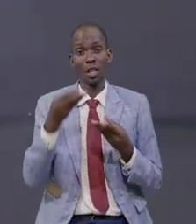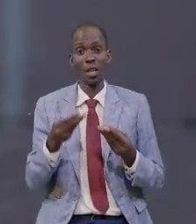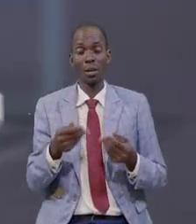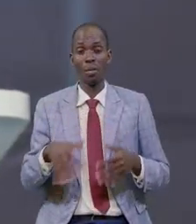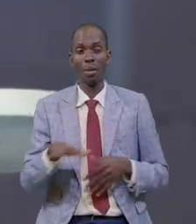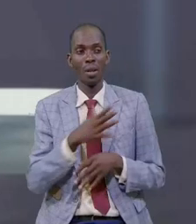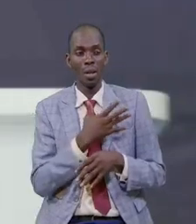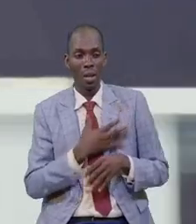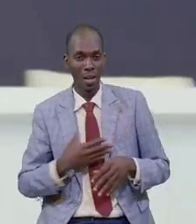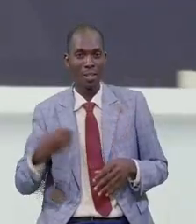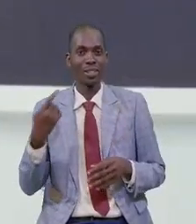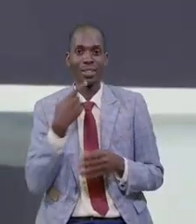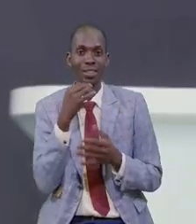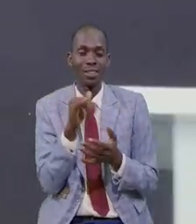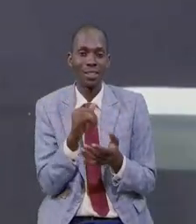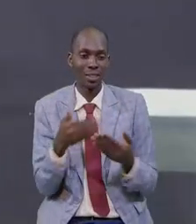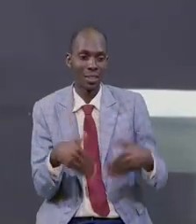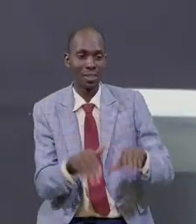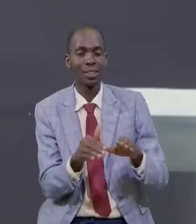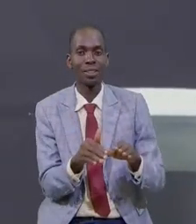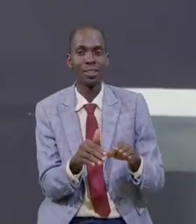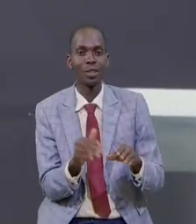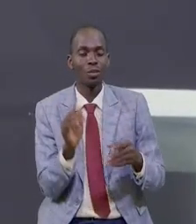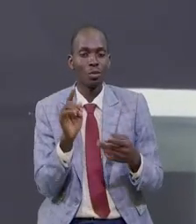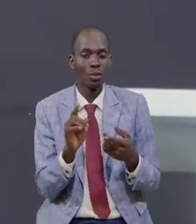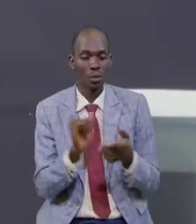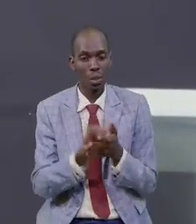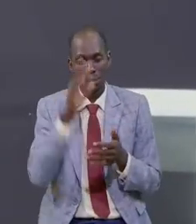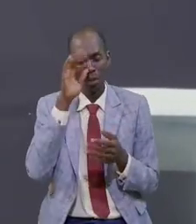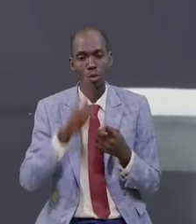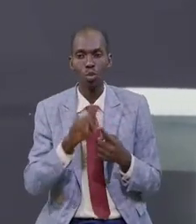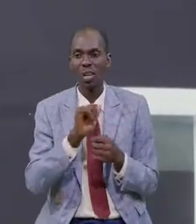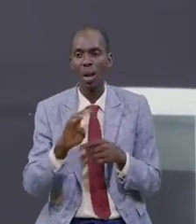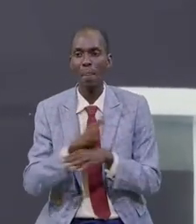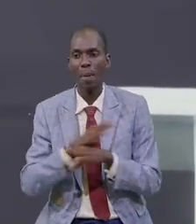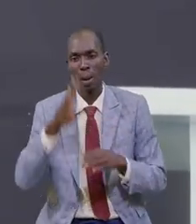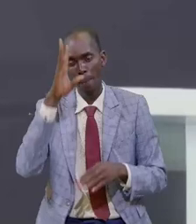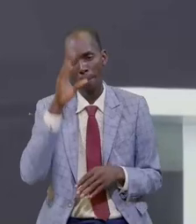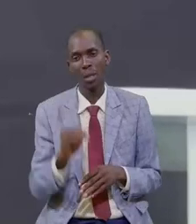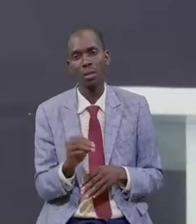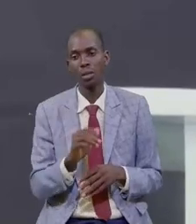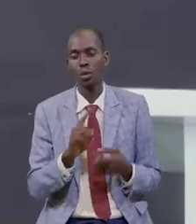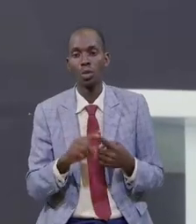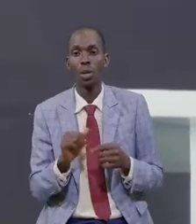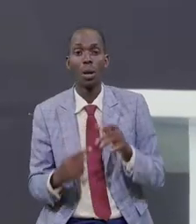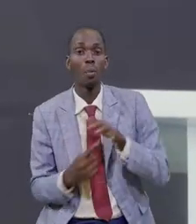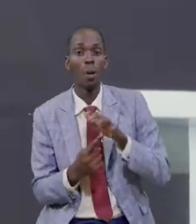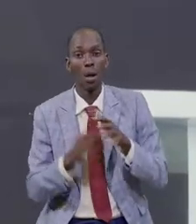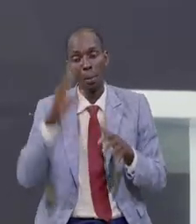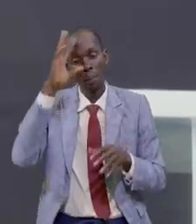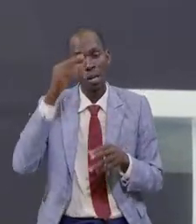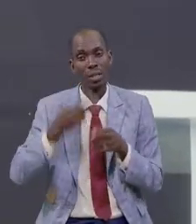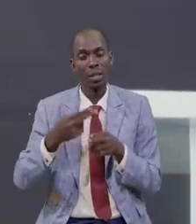vendu encore à un homme d'affair un homme populaire son nom est